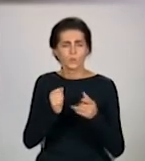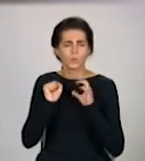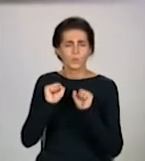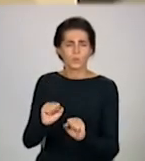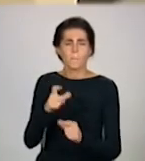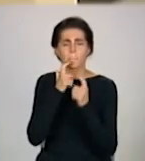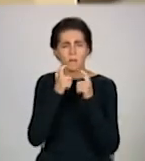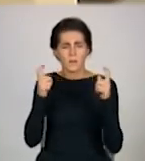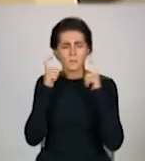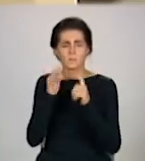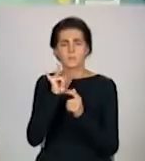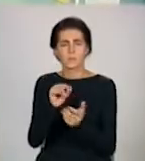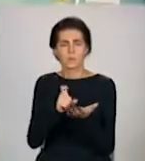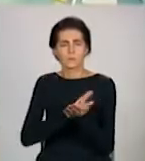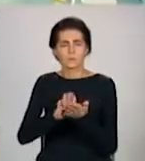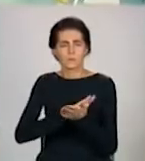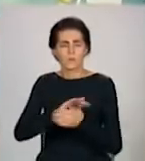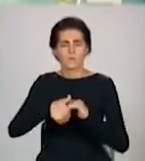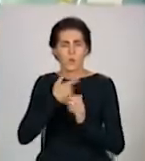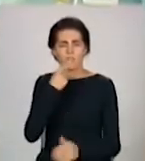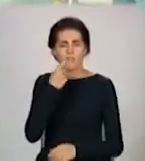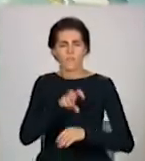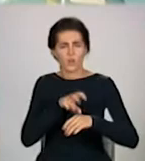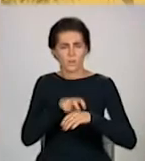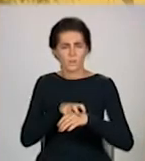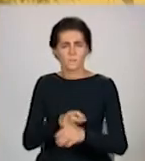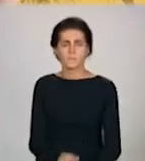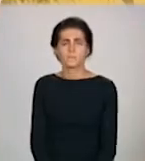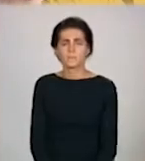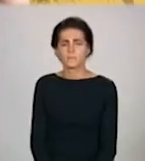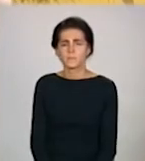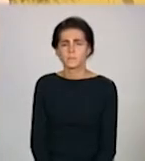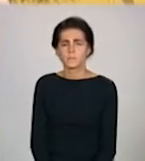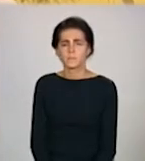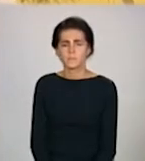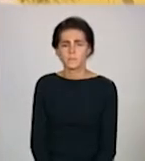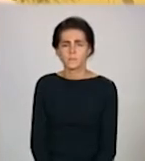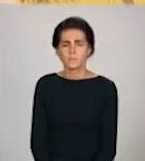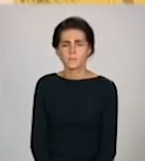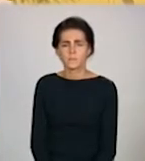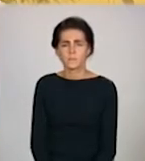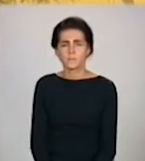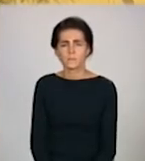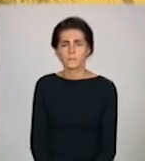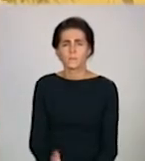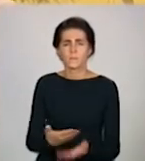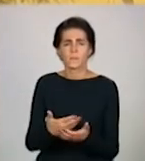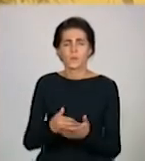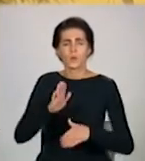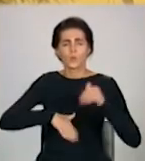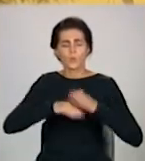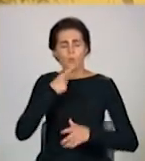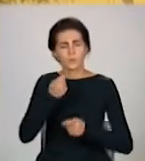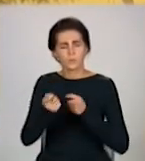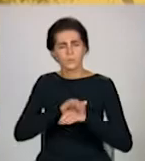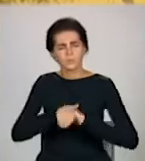захищає маска та чисті руки, каже лікарка. Наші руки є основним джерелом. Ми потерли носа, ми взялись до ручку, потерли